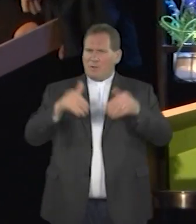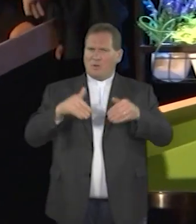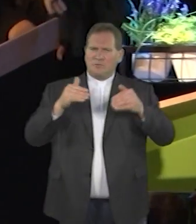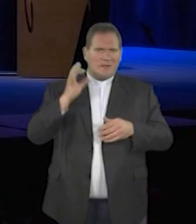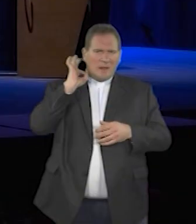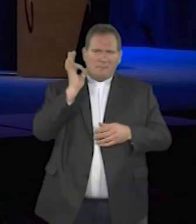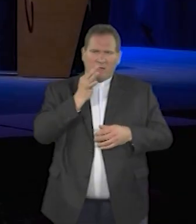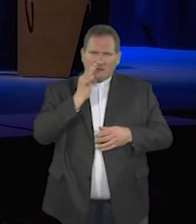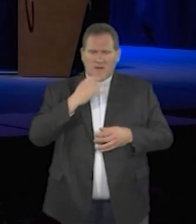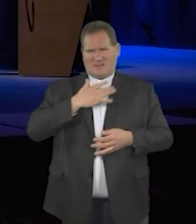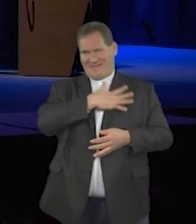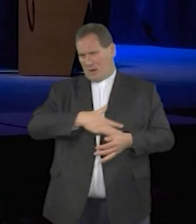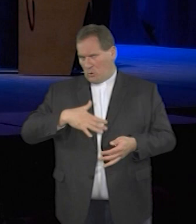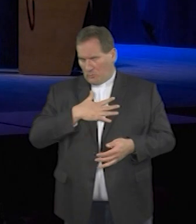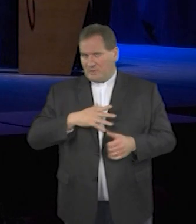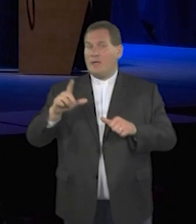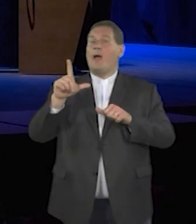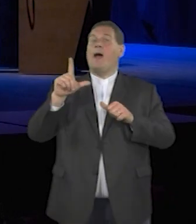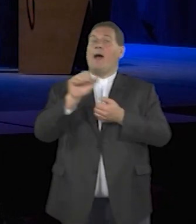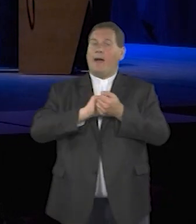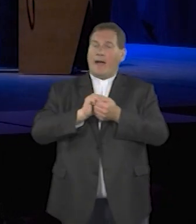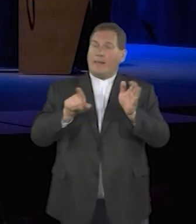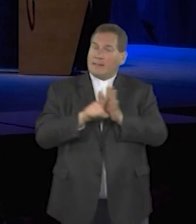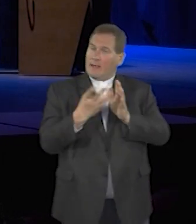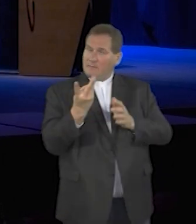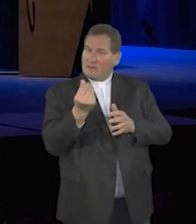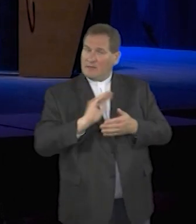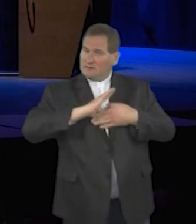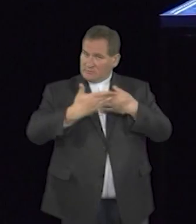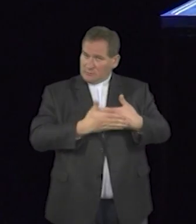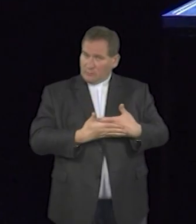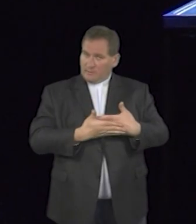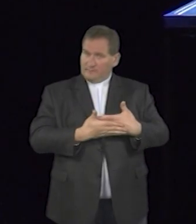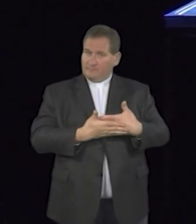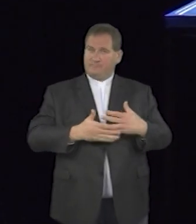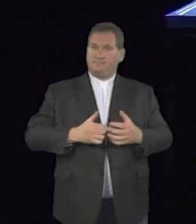pannę nie lubić, a tylko dla pieniędzy ją zaślubić.